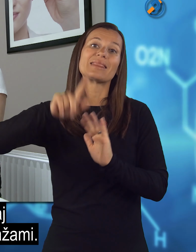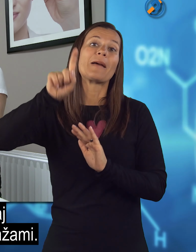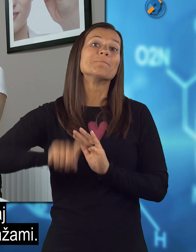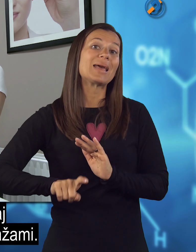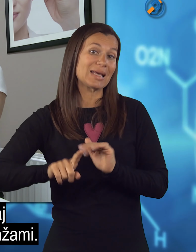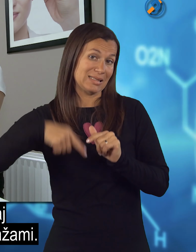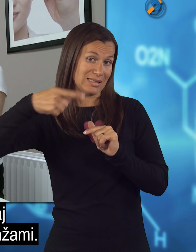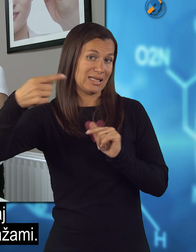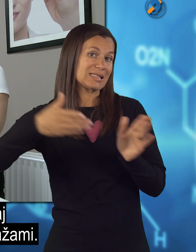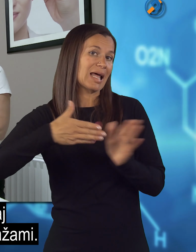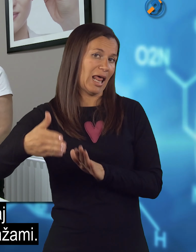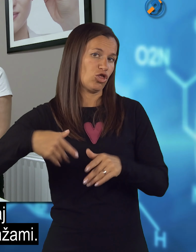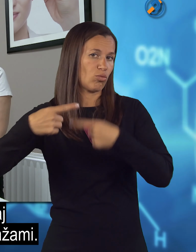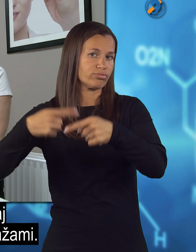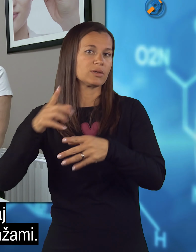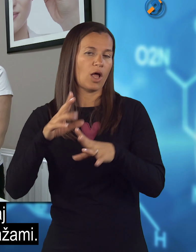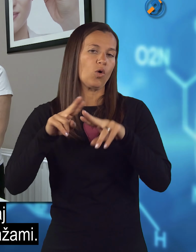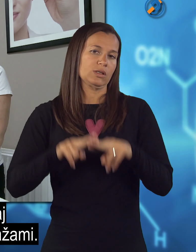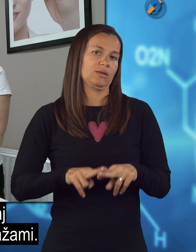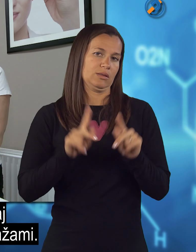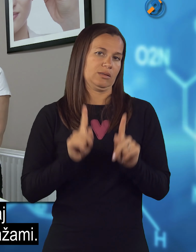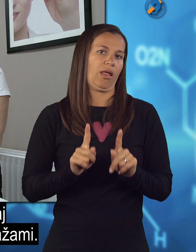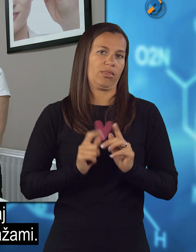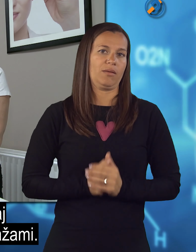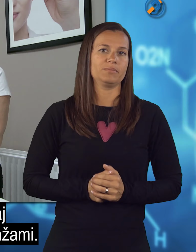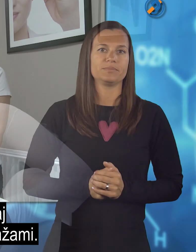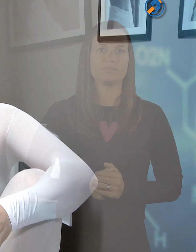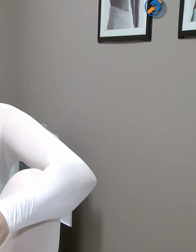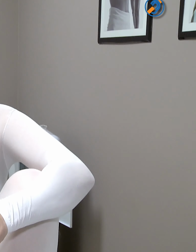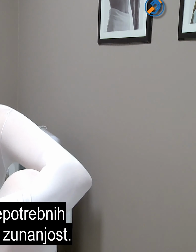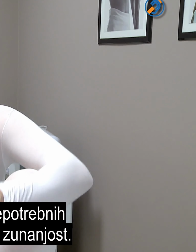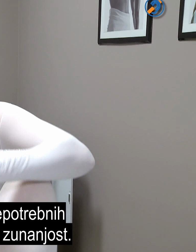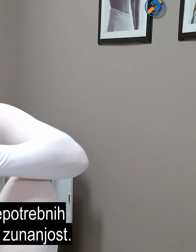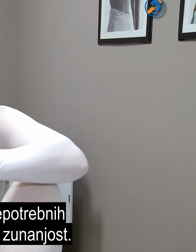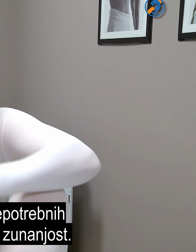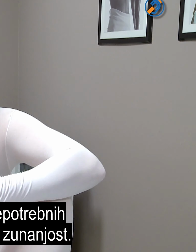ga sedaj dosegali s temi masažami.